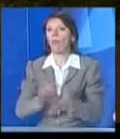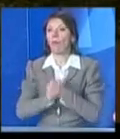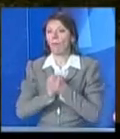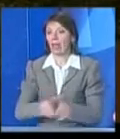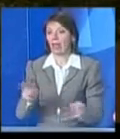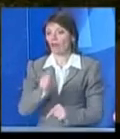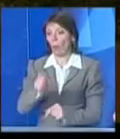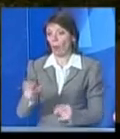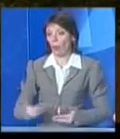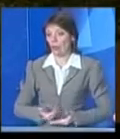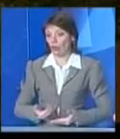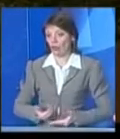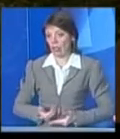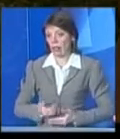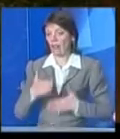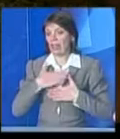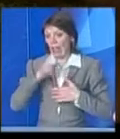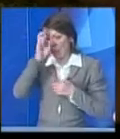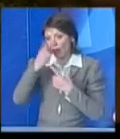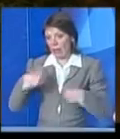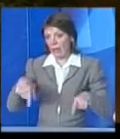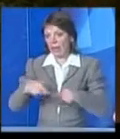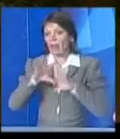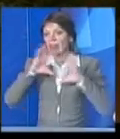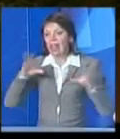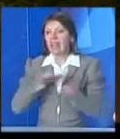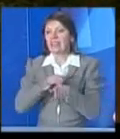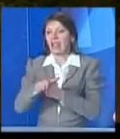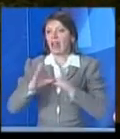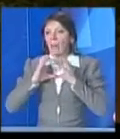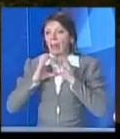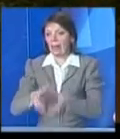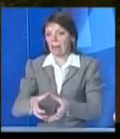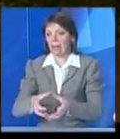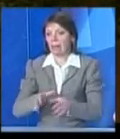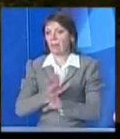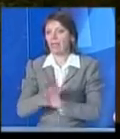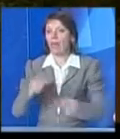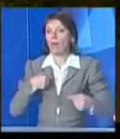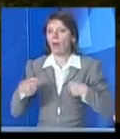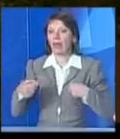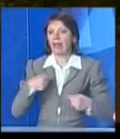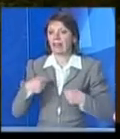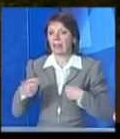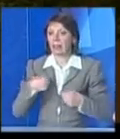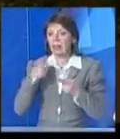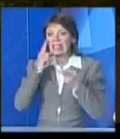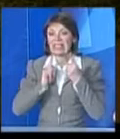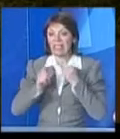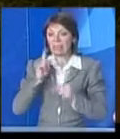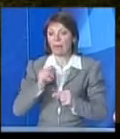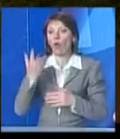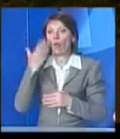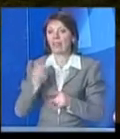щоб люди жили в нашій країні, взагалі на цілій планеті, в непораненому світі. Тому що коли